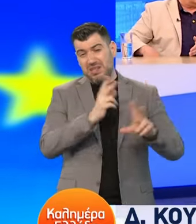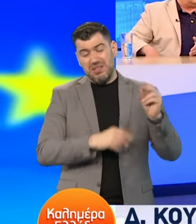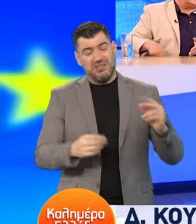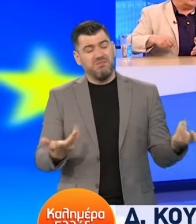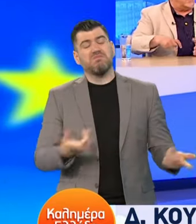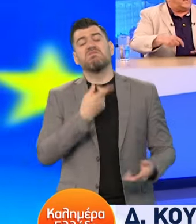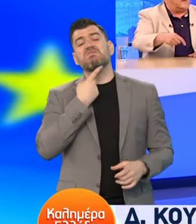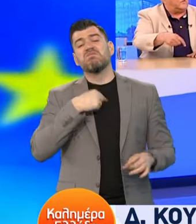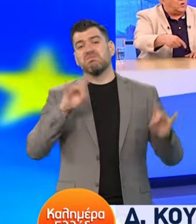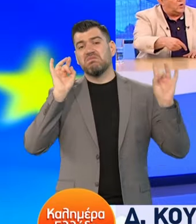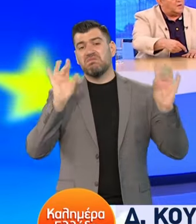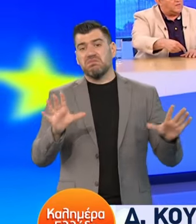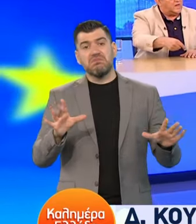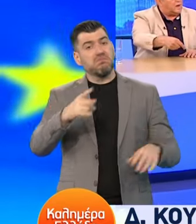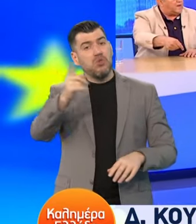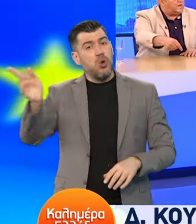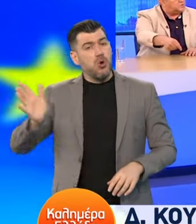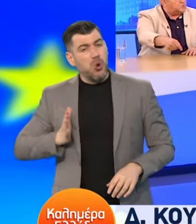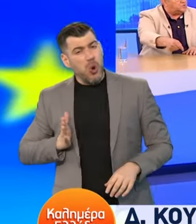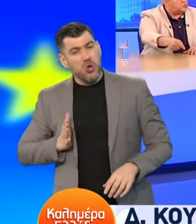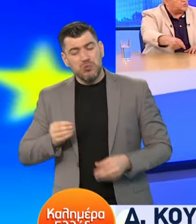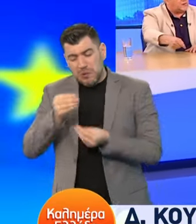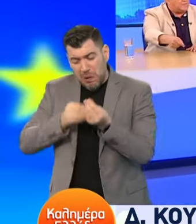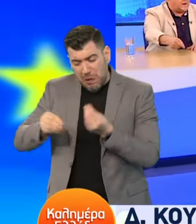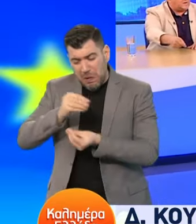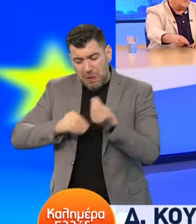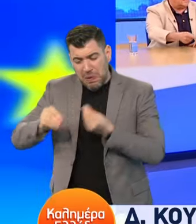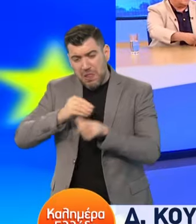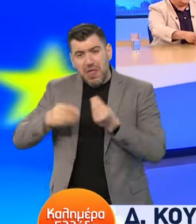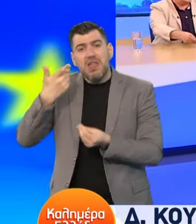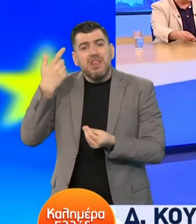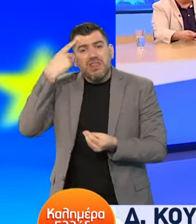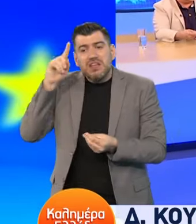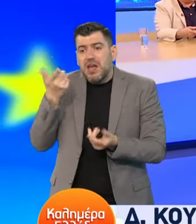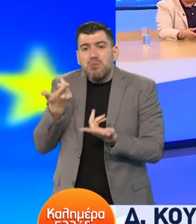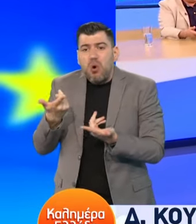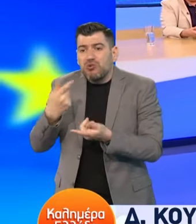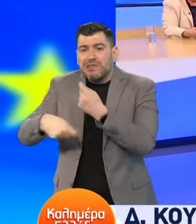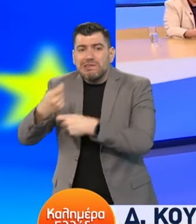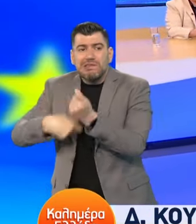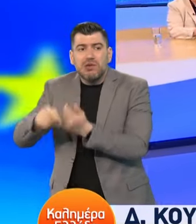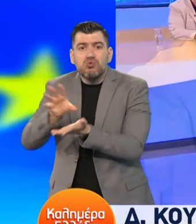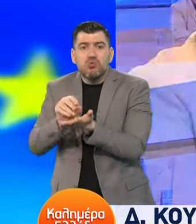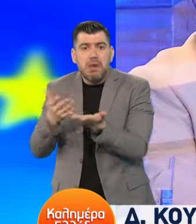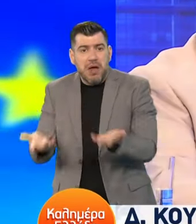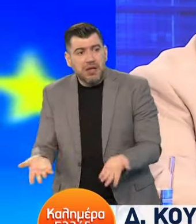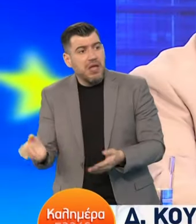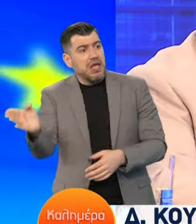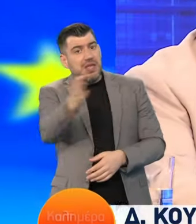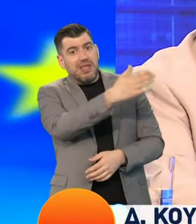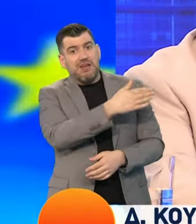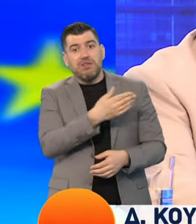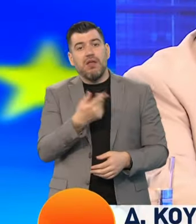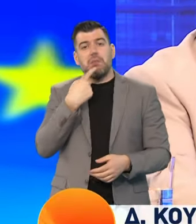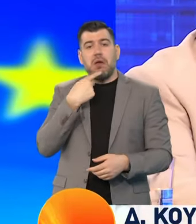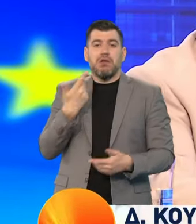μετράει ακόμα και το 1 ευρώ για να πάει κόσμο, να ψωνίσει στο σούπερ μάρκετ για να ζήσει την οικογένειά του, δεν μπορεί